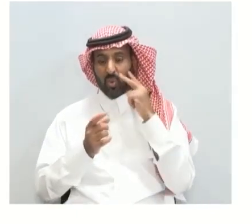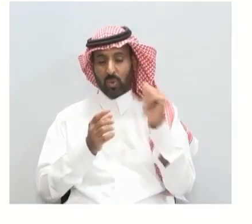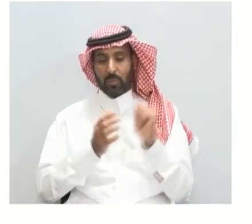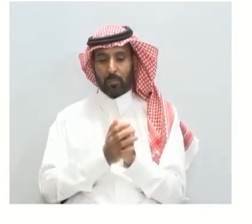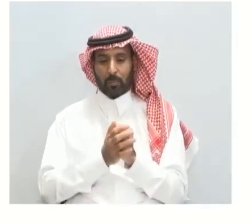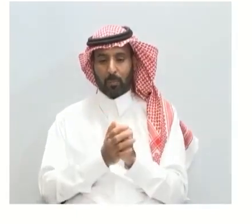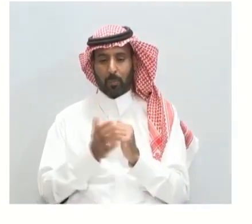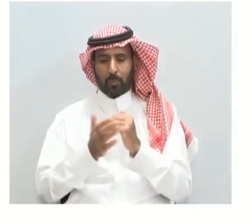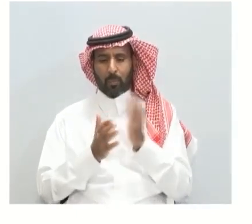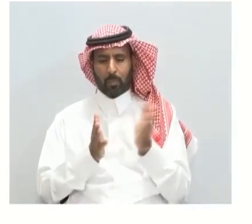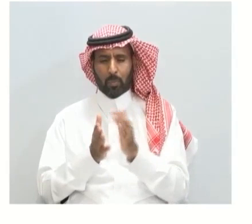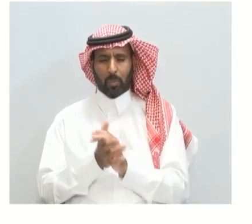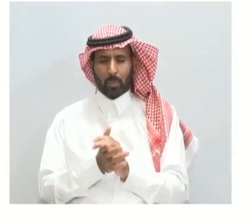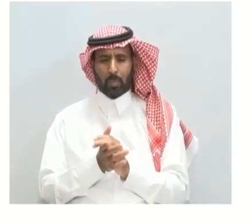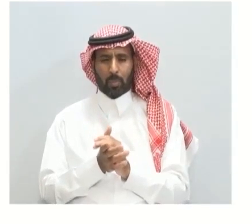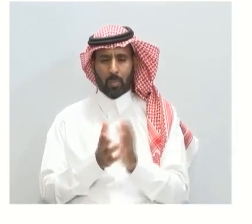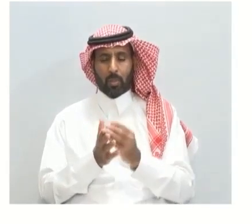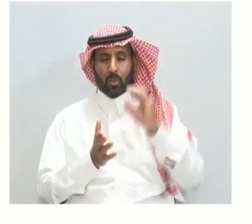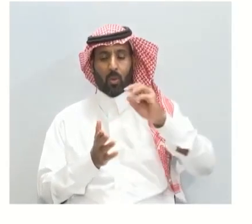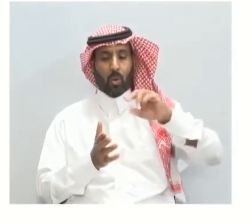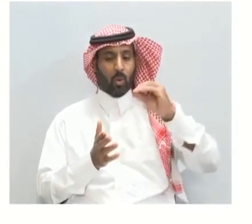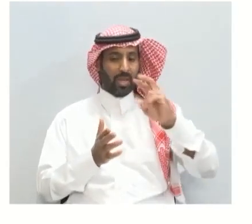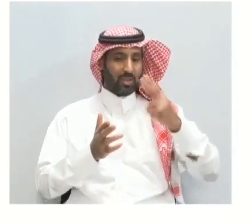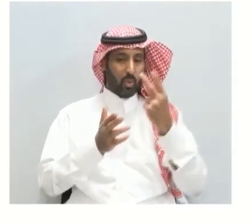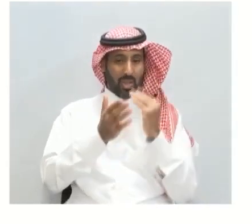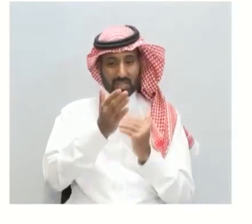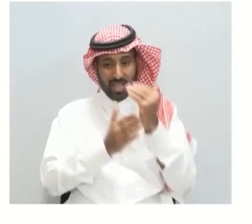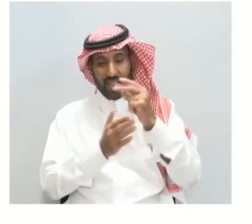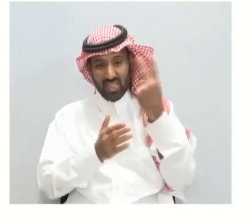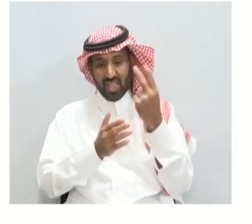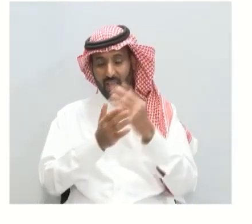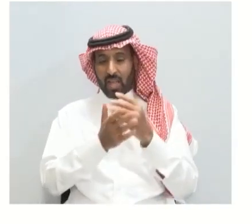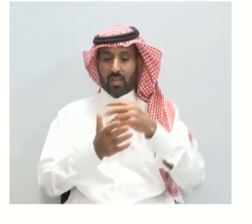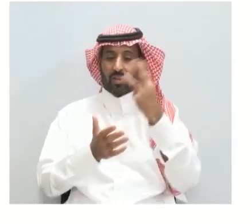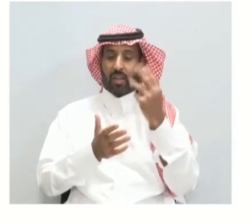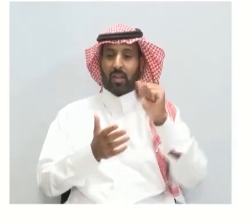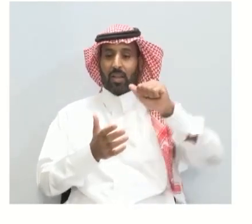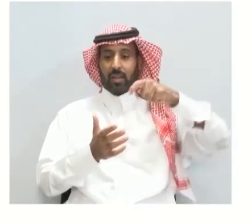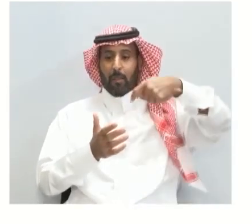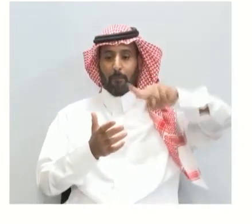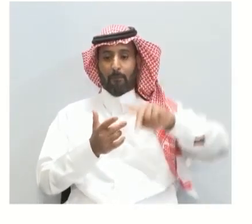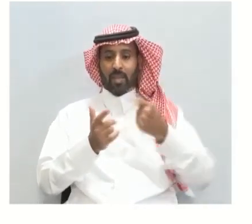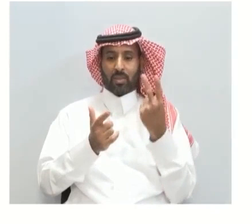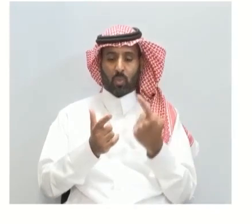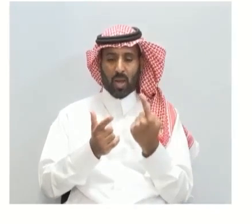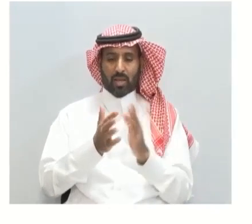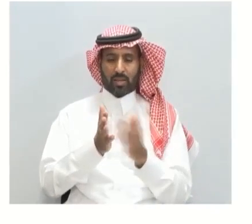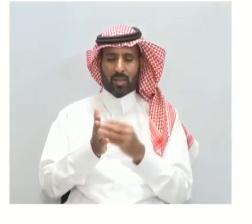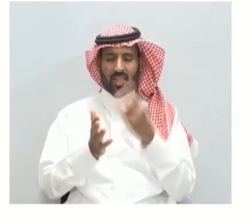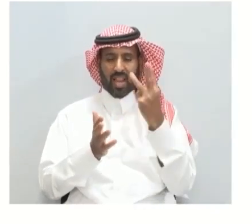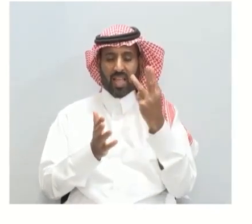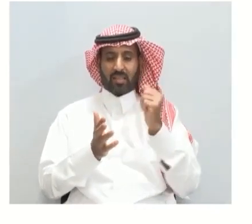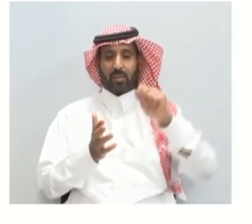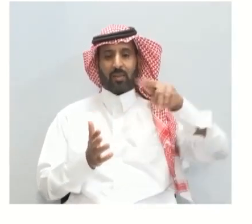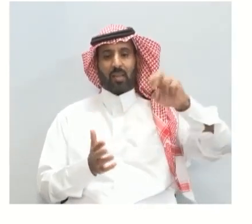اكسيد الكربون كذلك جزي اي تي بي ايضا ثلاث جزيئات من الناد اتش وجزيء فد اتش 2 وهي ما تظهر